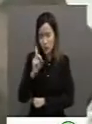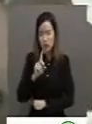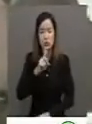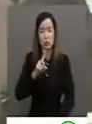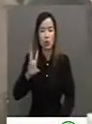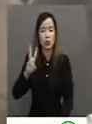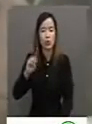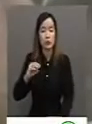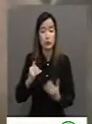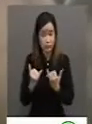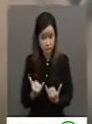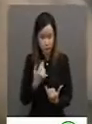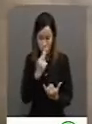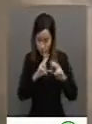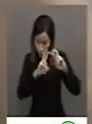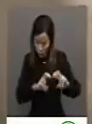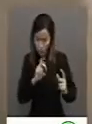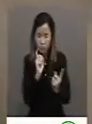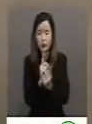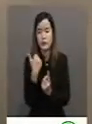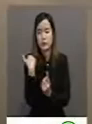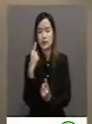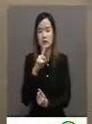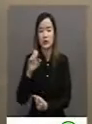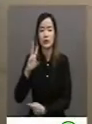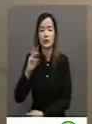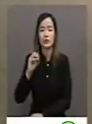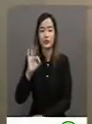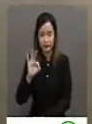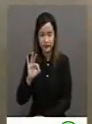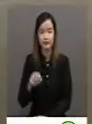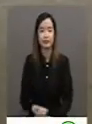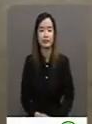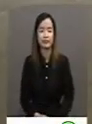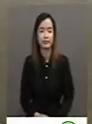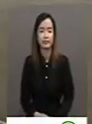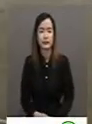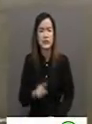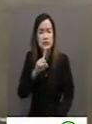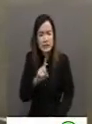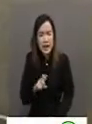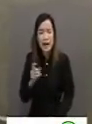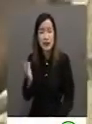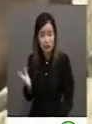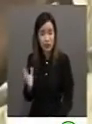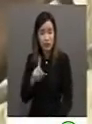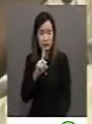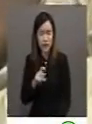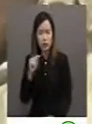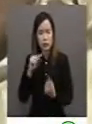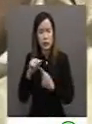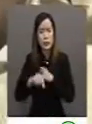ตัวและปีนี้จากการตรวจสอบล่าสุดนะครับอยู่ที่169ตัวครับ ค่ะส่วนอัตราการตายของพยูนคุณผู้ชมช่วง